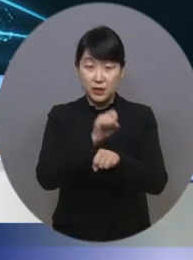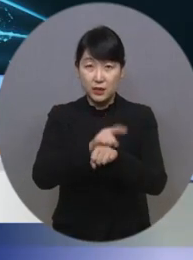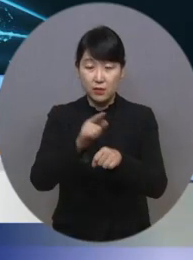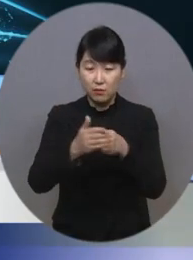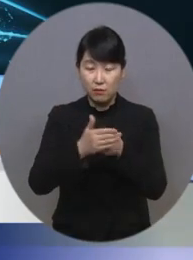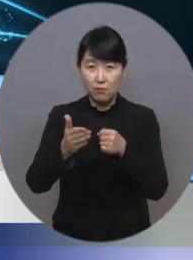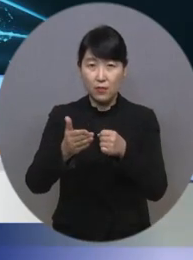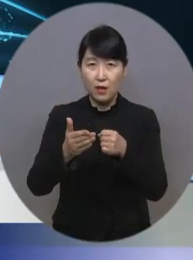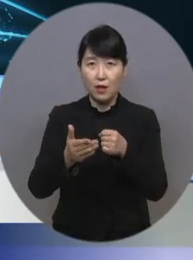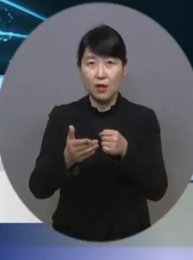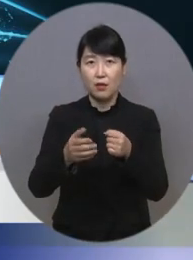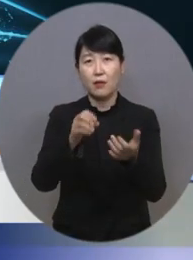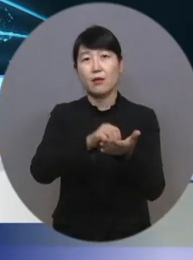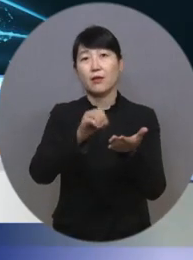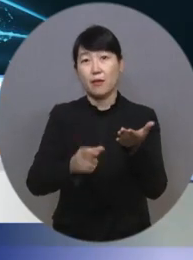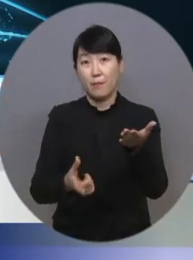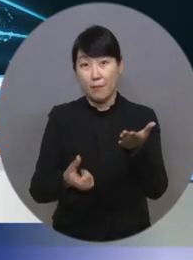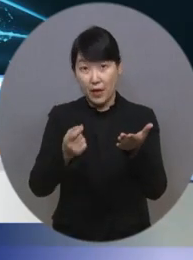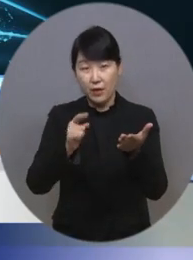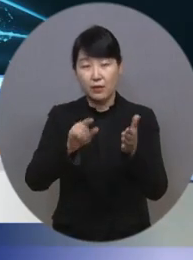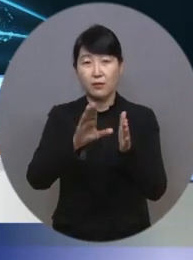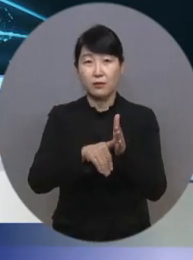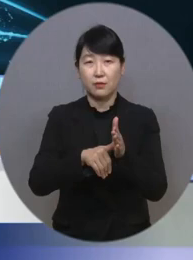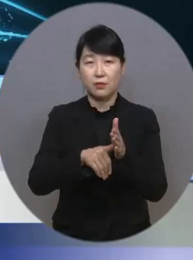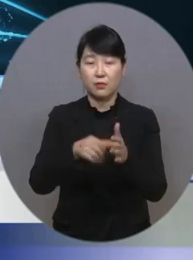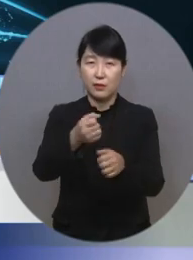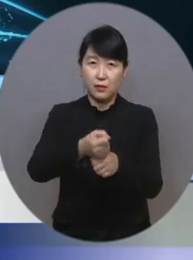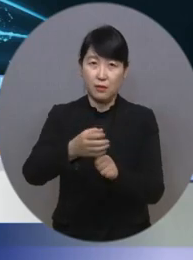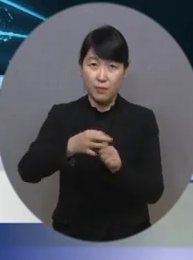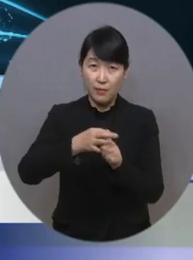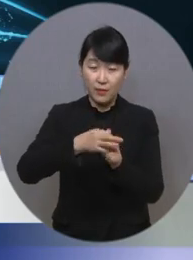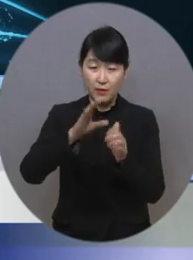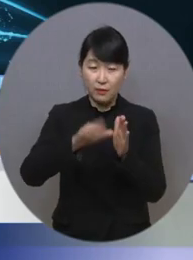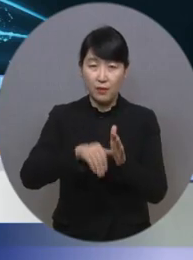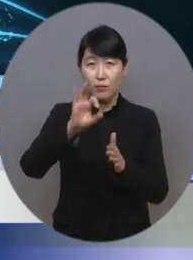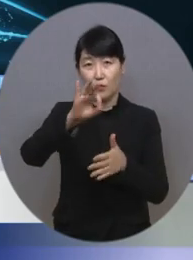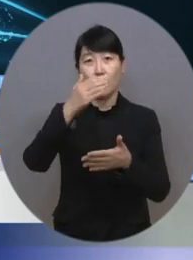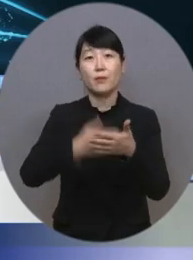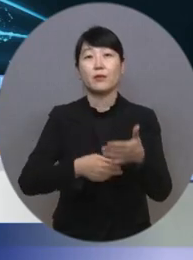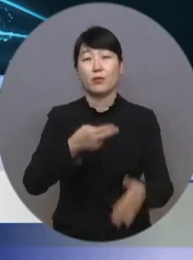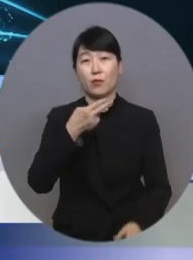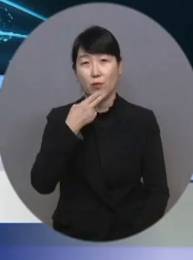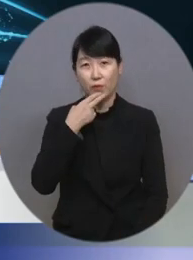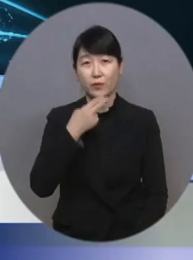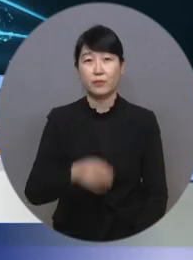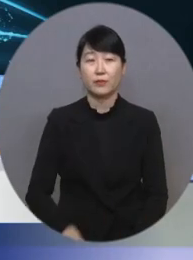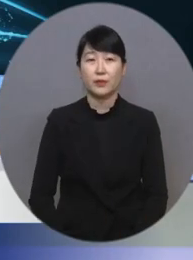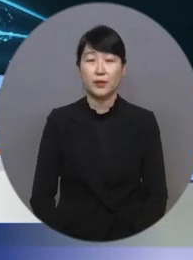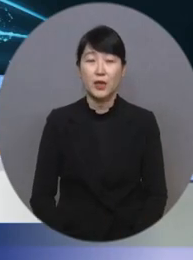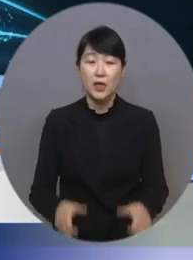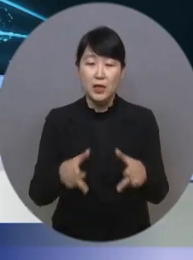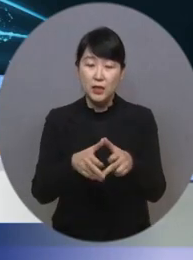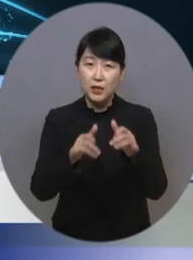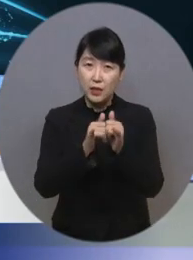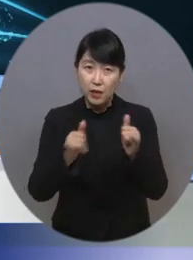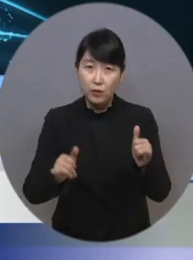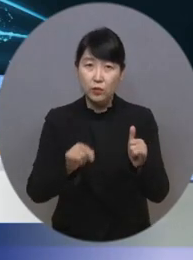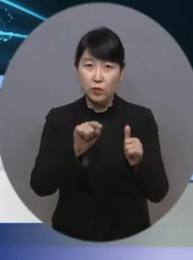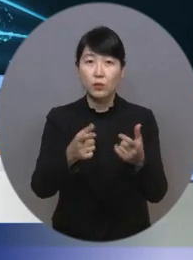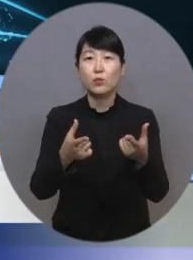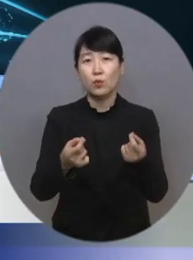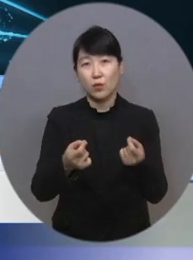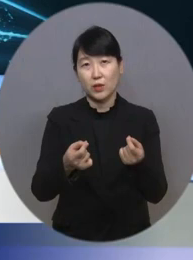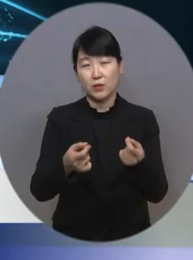기대 수명이 짧다는 이유로 연금액 삭감 없이 조기 수령이 가능한데요. 장애인도 이 지원을 받을 수